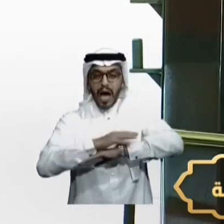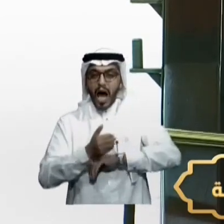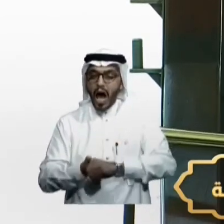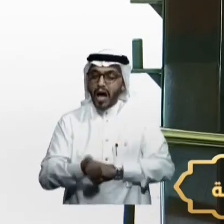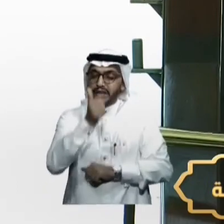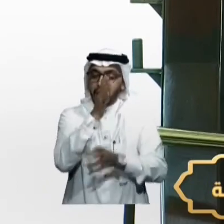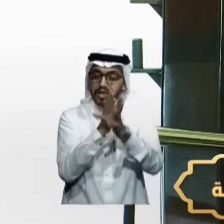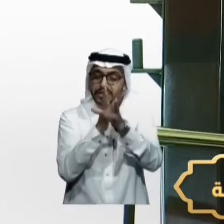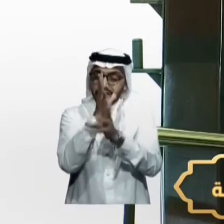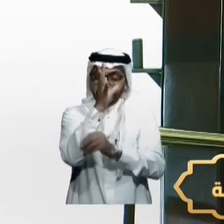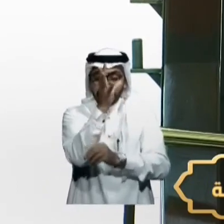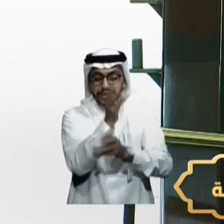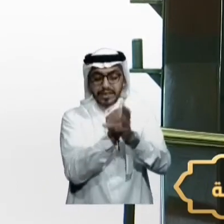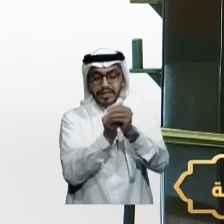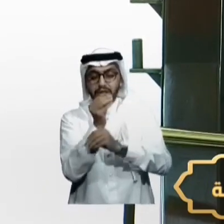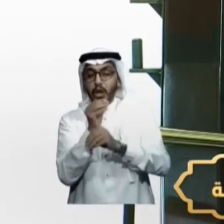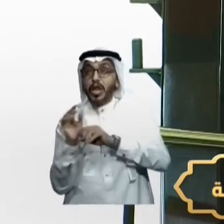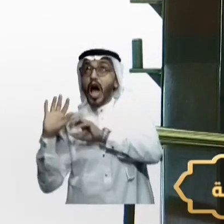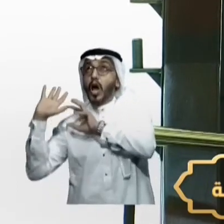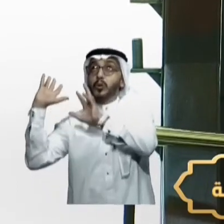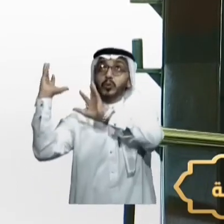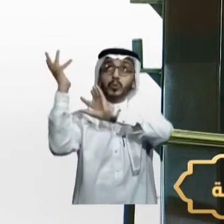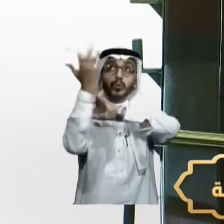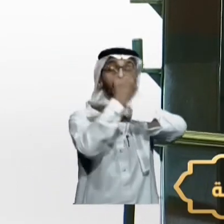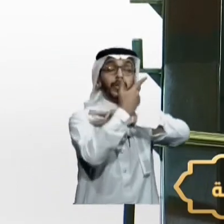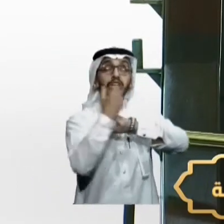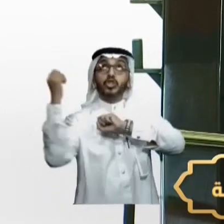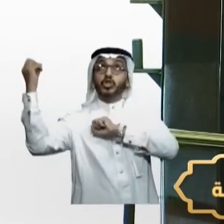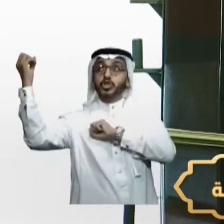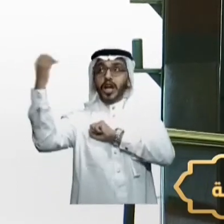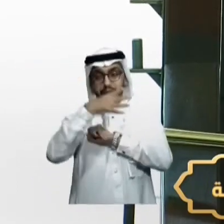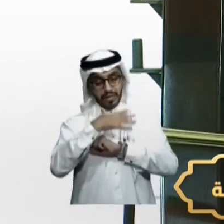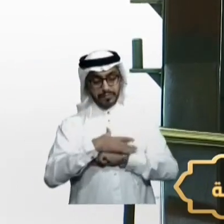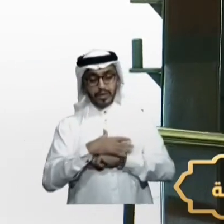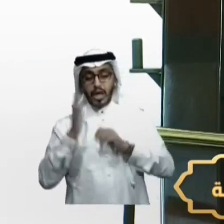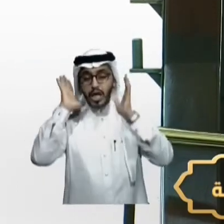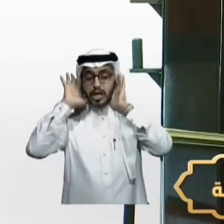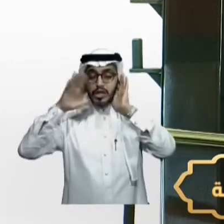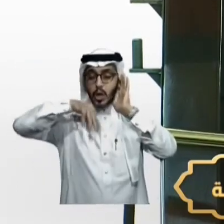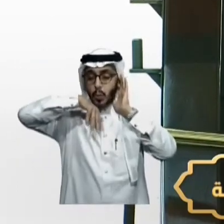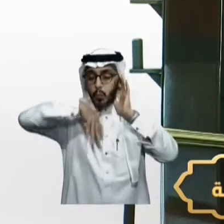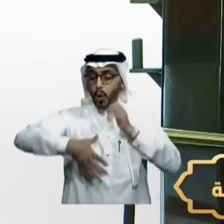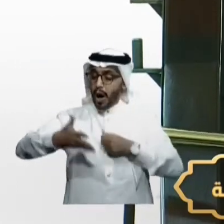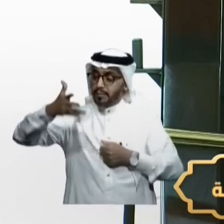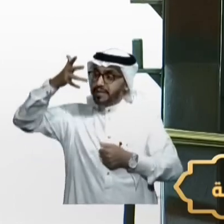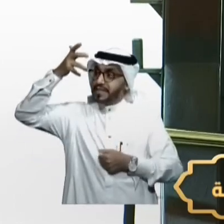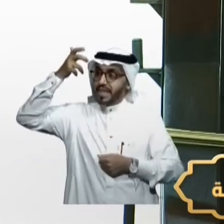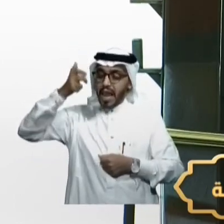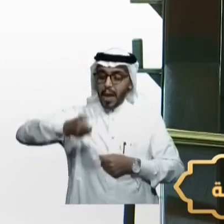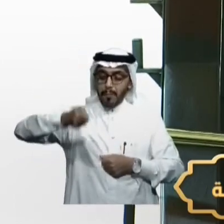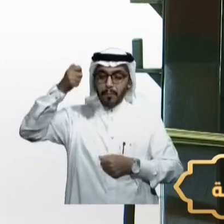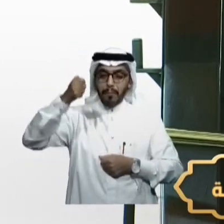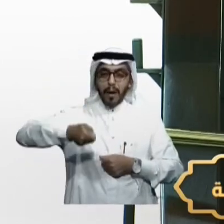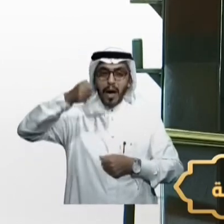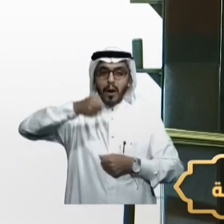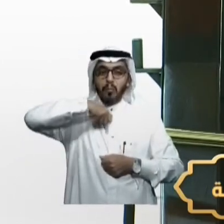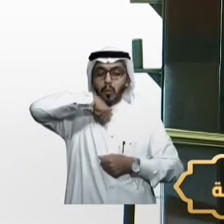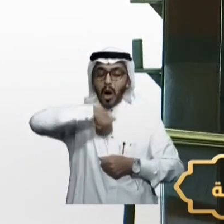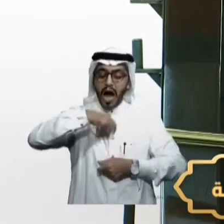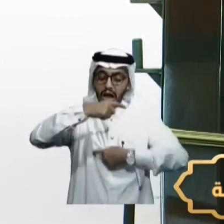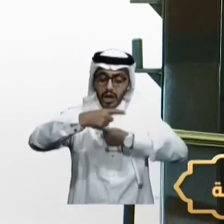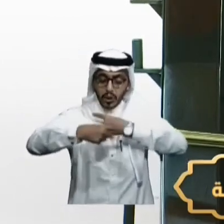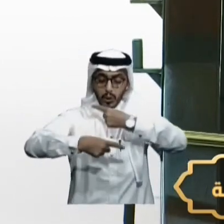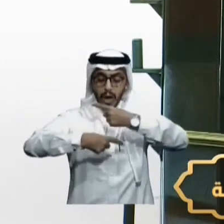وأسناهم سيرةً عمَّت الدنا إشراقاً. صلوات ربي وتسليماته